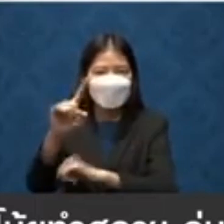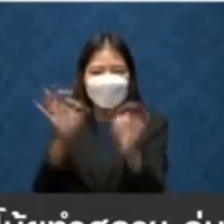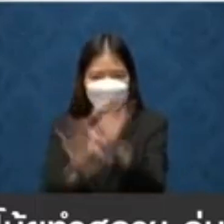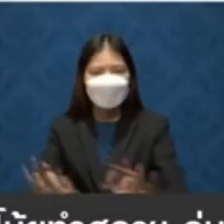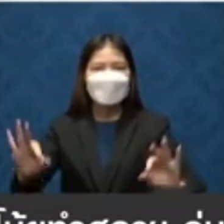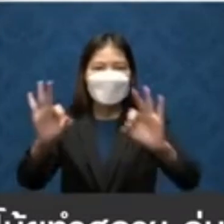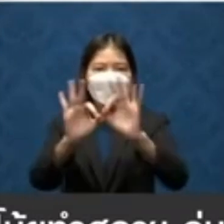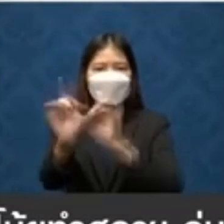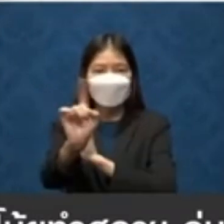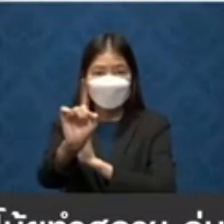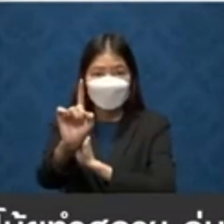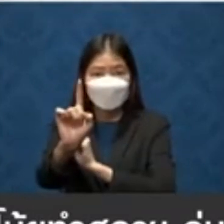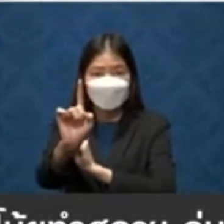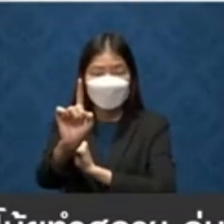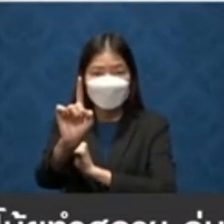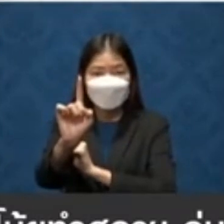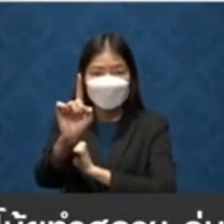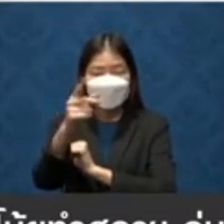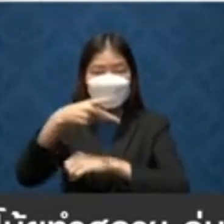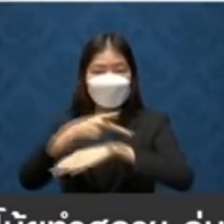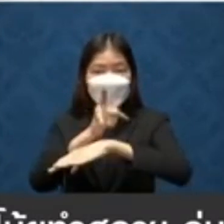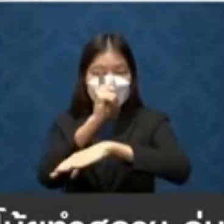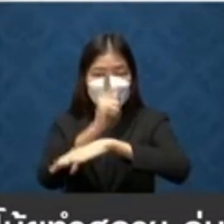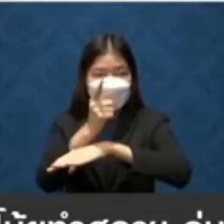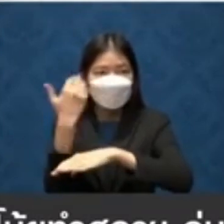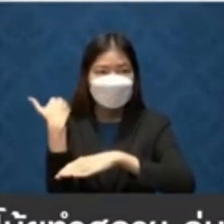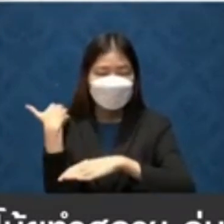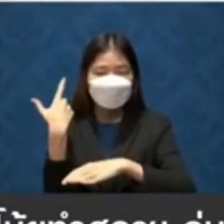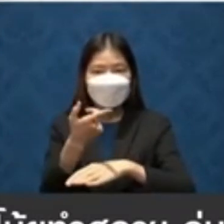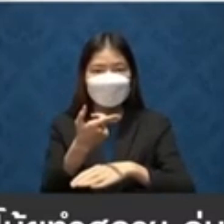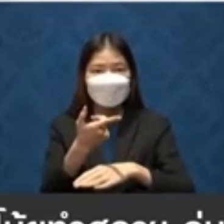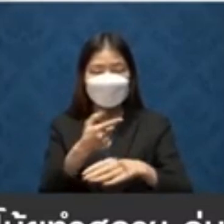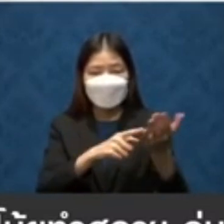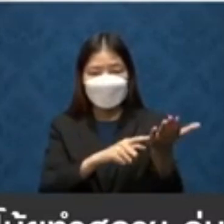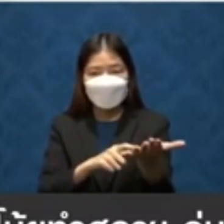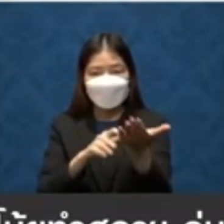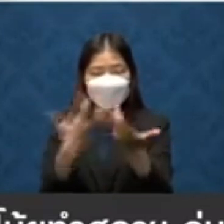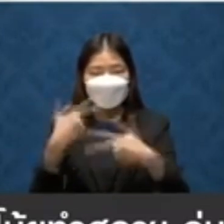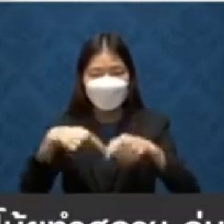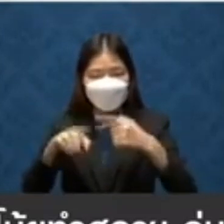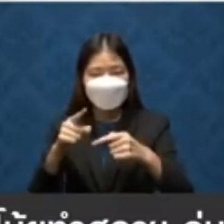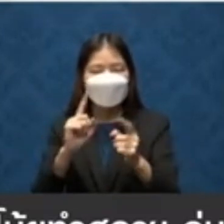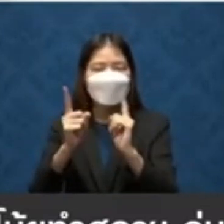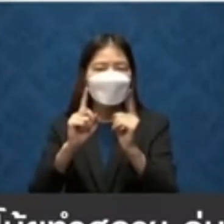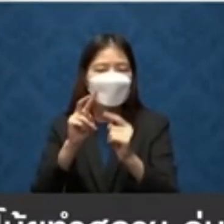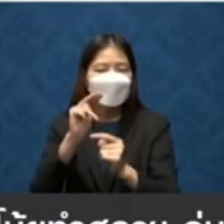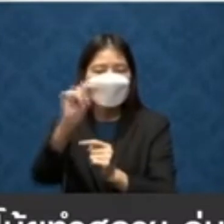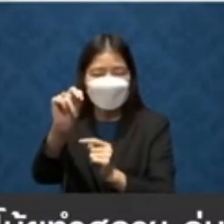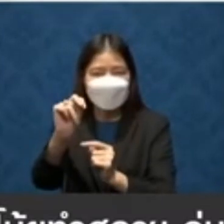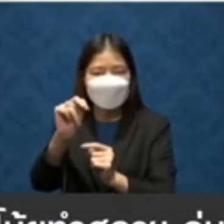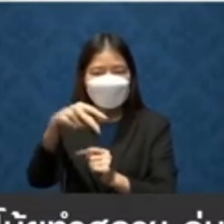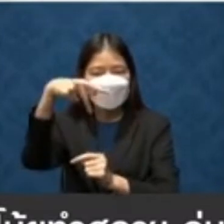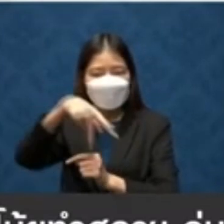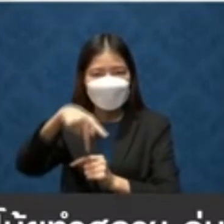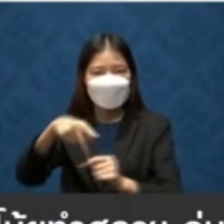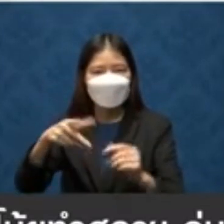ความสำคัญเพราะในชวนได้นัดวาระพิเศษให้มาพิจารณาร่างพ.ร.บการศึกษาคาดว่าจะนำไปดำเนินการประกาศเป็นกฎหมาย